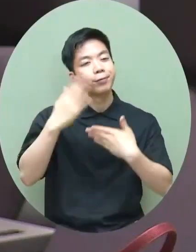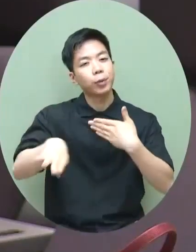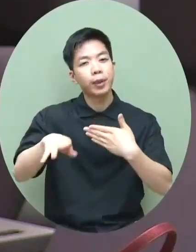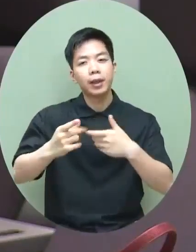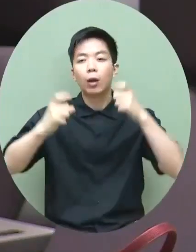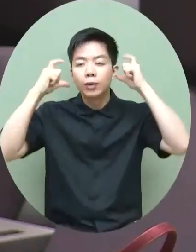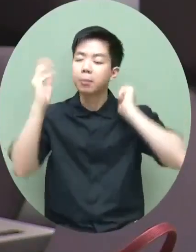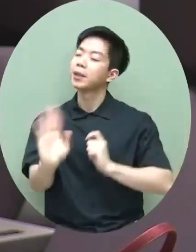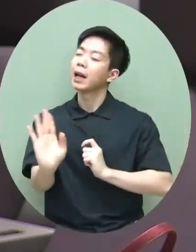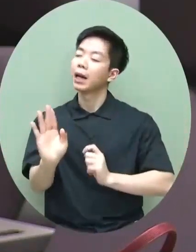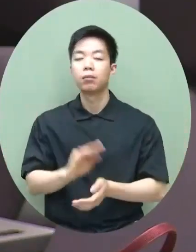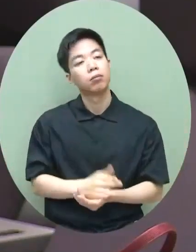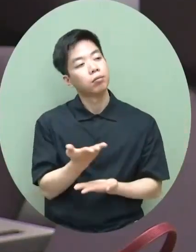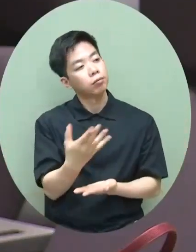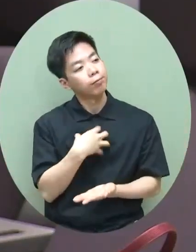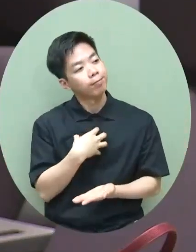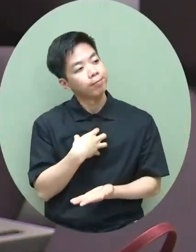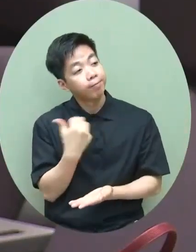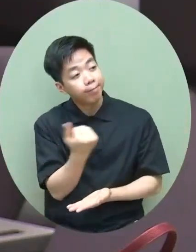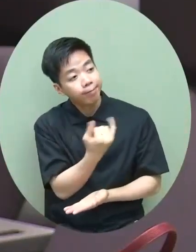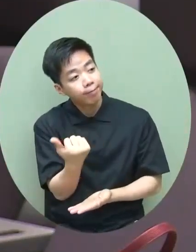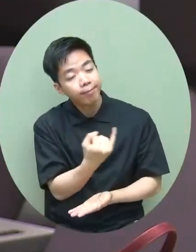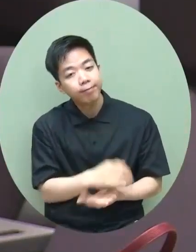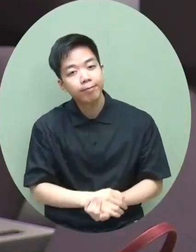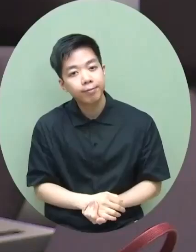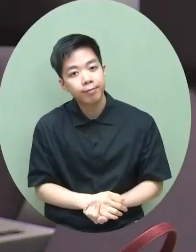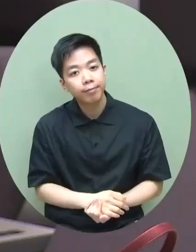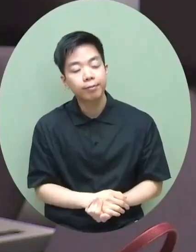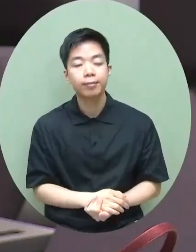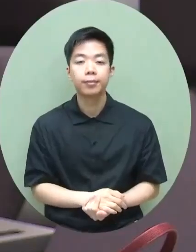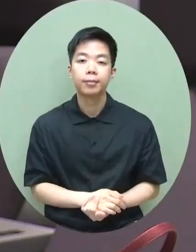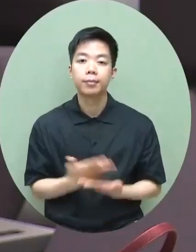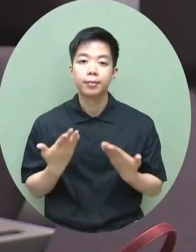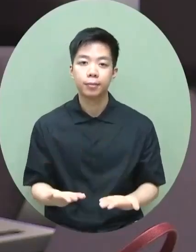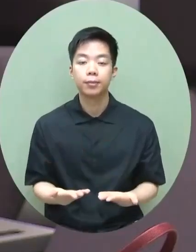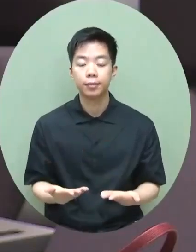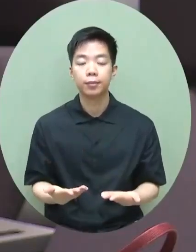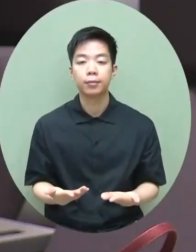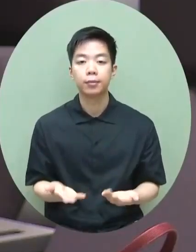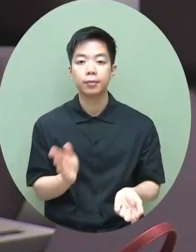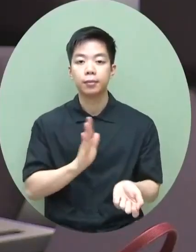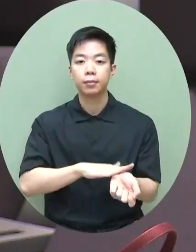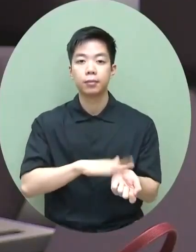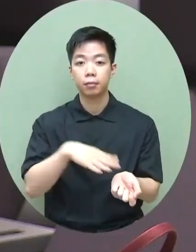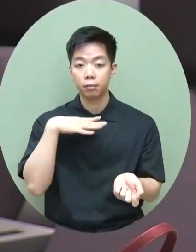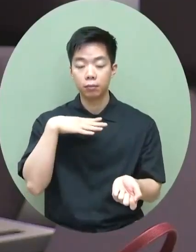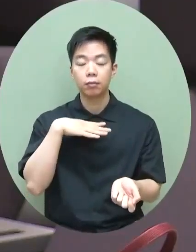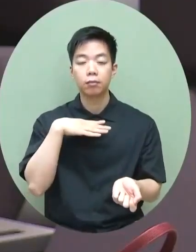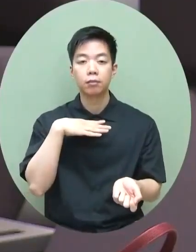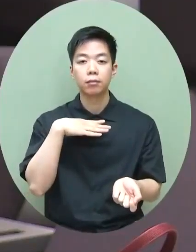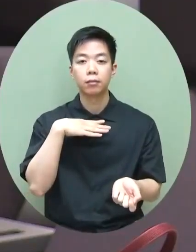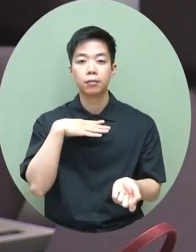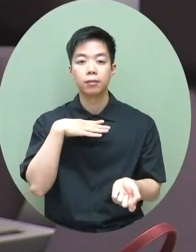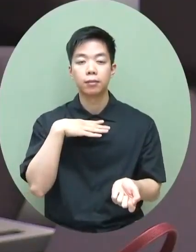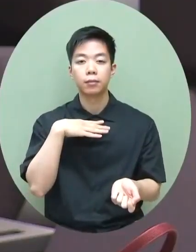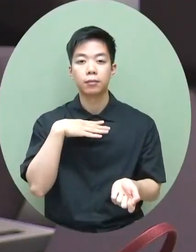咧？係咪都即係可以實行到咧？或者而家嘅疫情嘅水平係咪都可以做到呢一個措施咧？即係唔